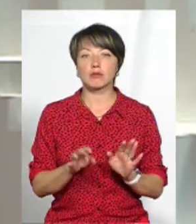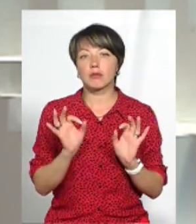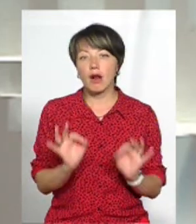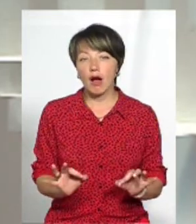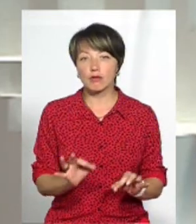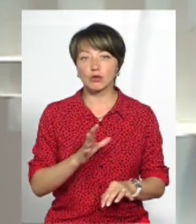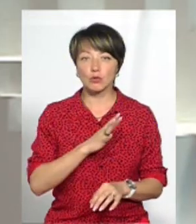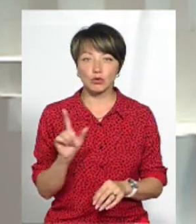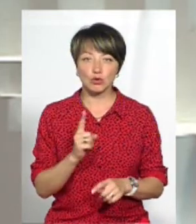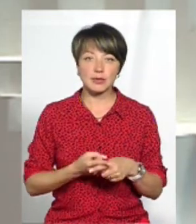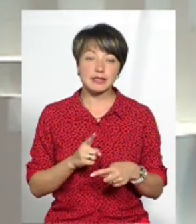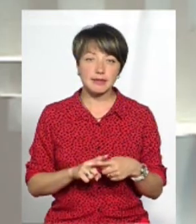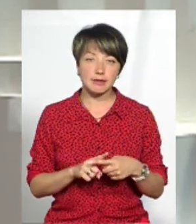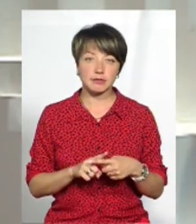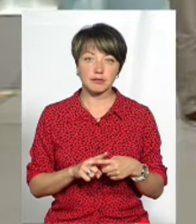логічніше було, щоб це